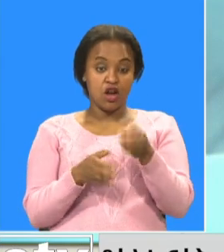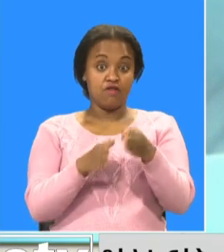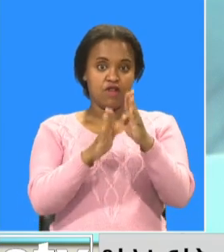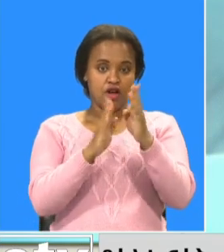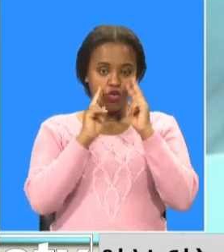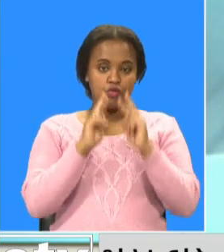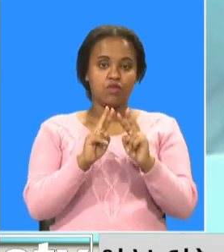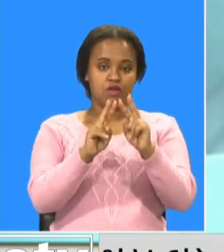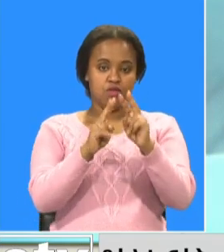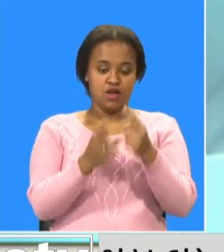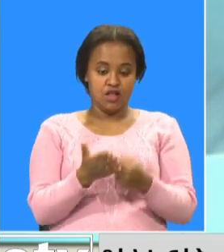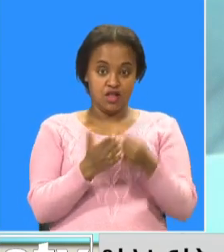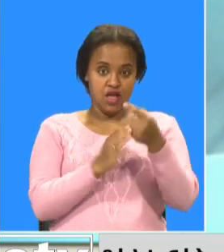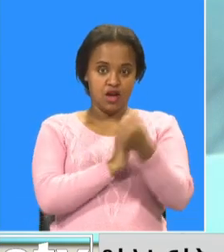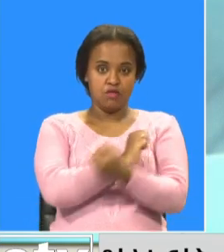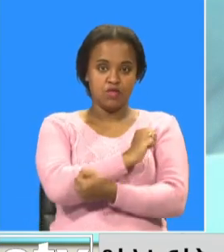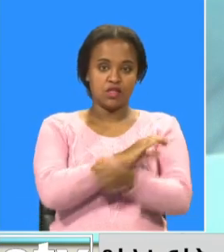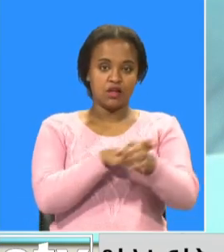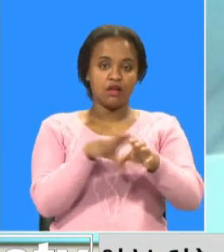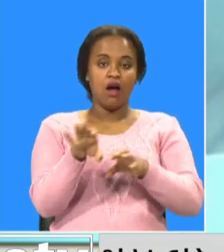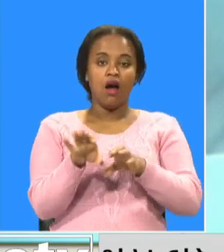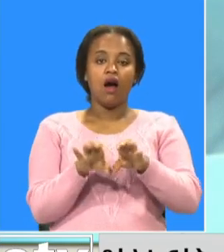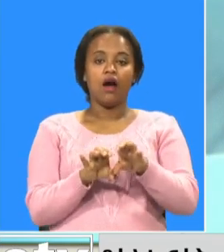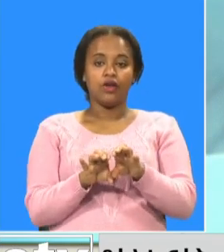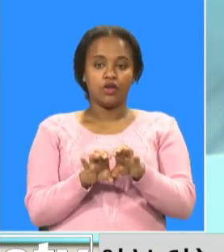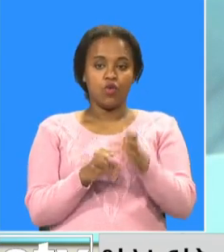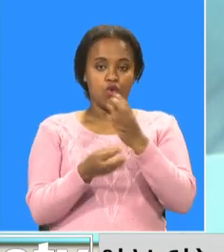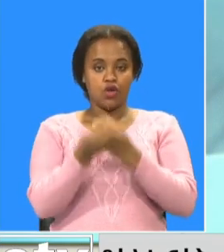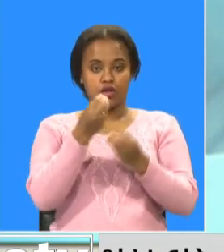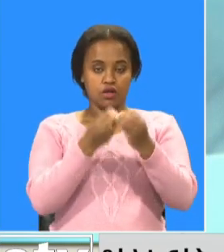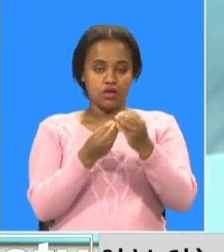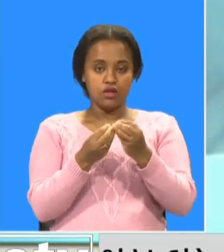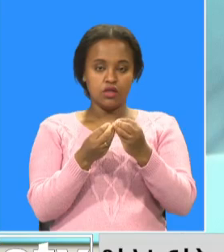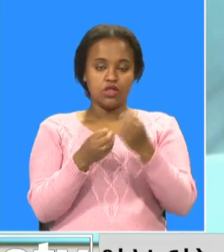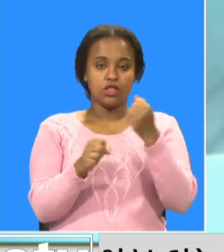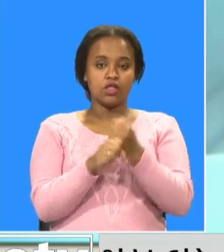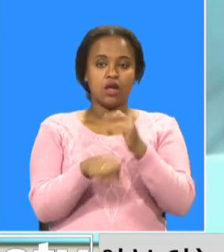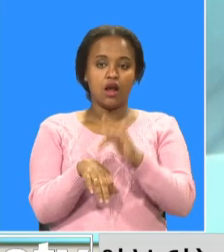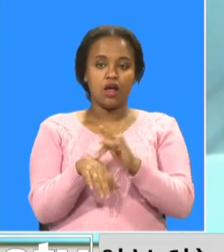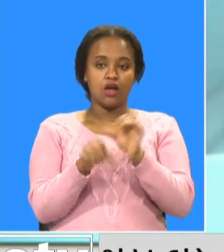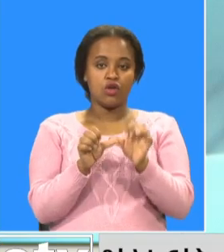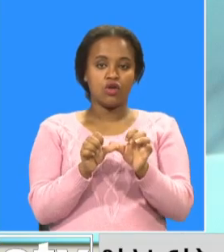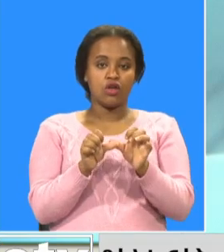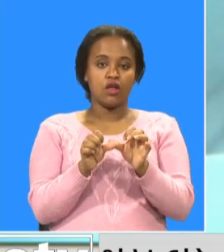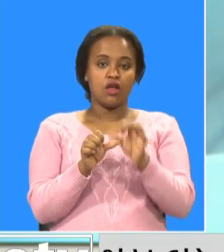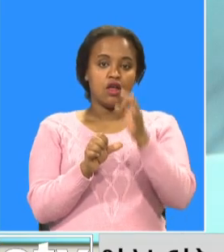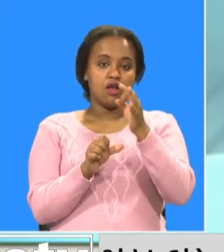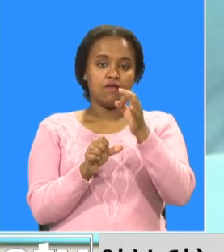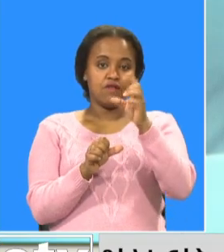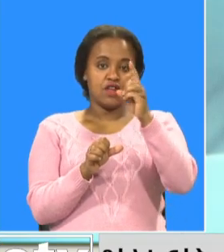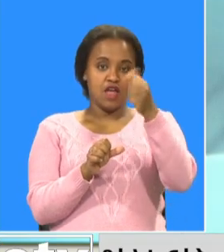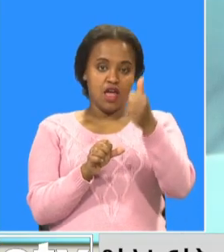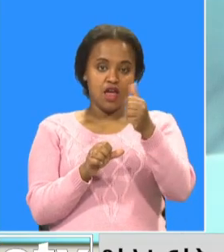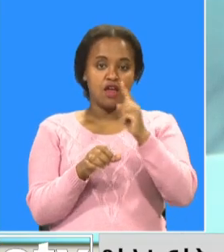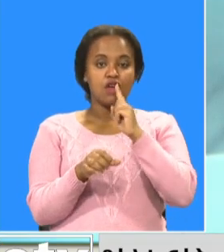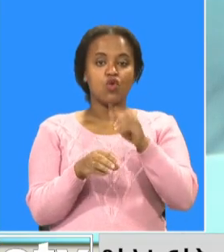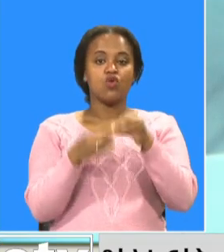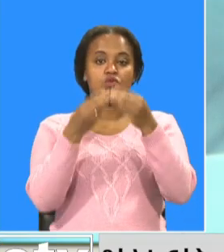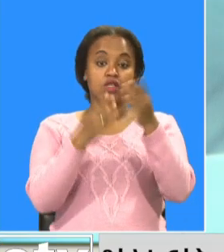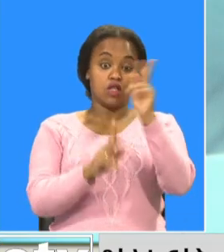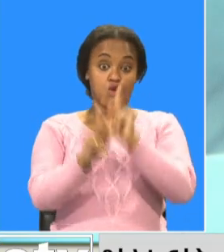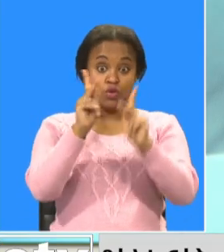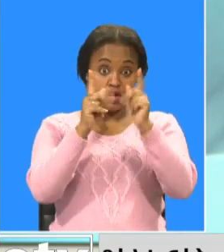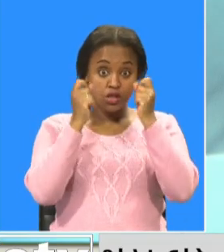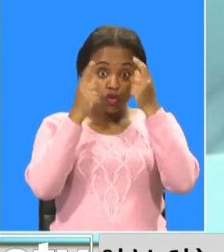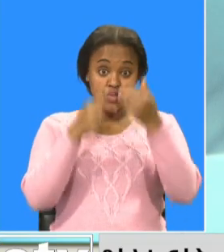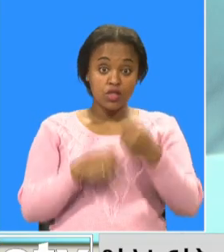ደግሞ ያንን በይዛ አድርጎ እንዲሸጡ በስራ ላይ የሚለውን ያው ኤፍኤማ ኤፍዲኤ ነው የሚሰጠው። ህብረተሰቡ